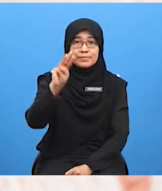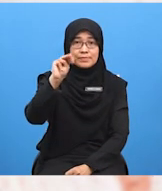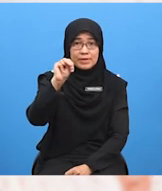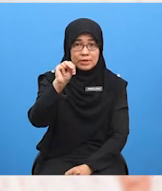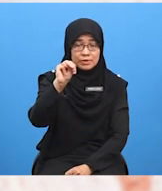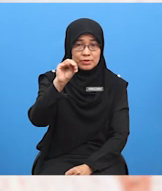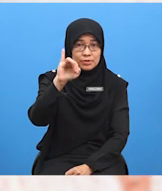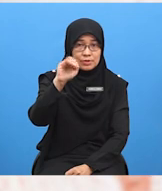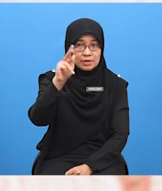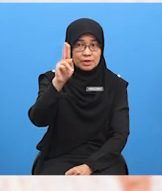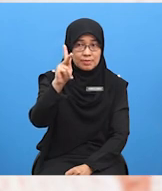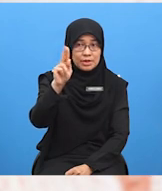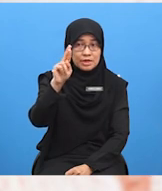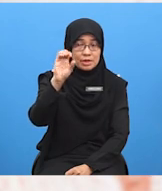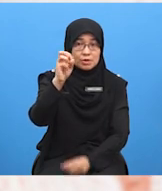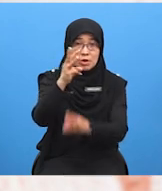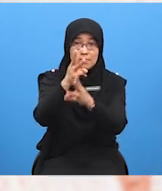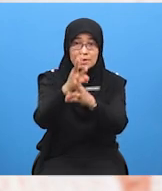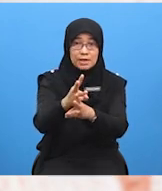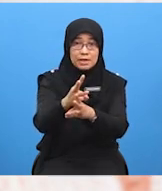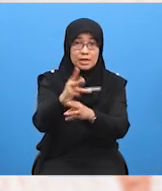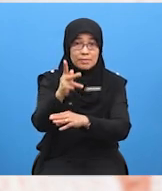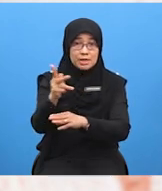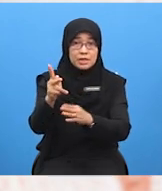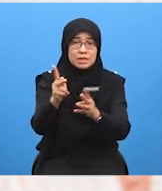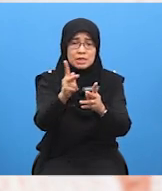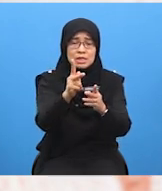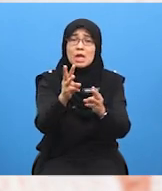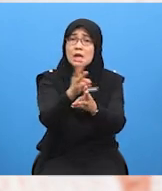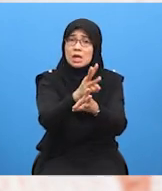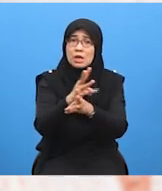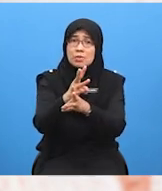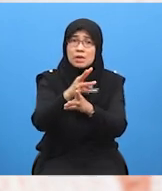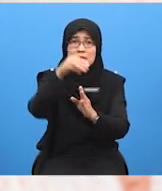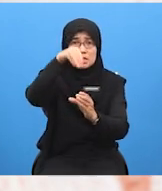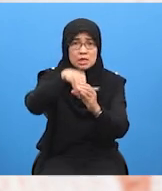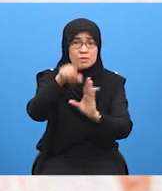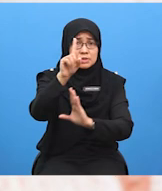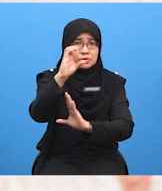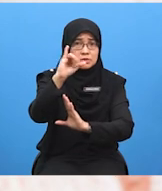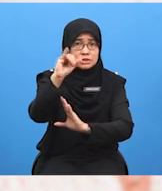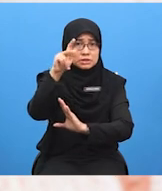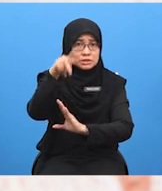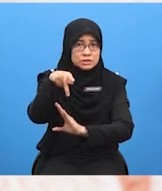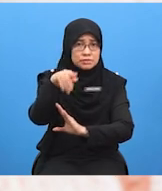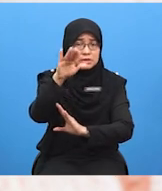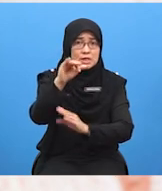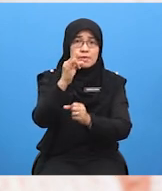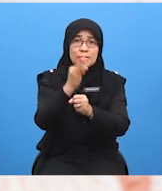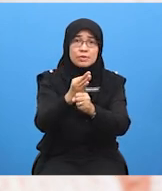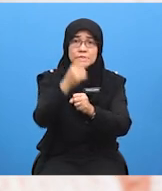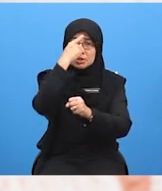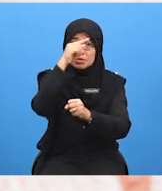Mikro pengawal ialah peranti kawalan dalam satu chip yang berfungsi untuk